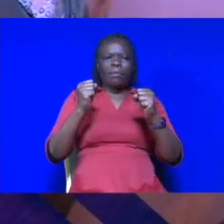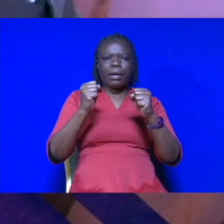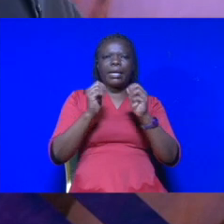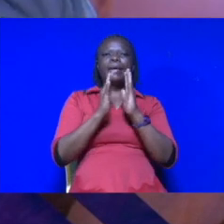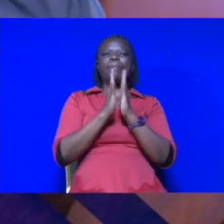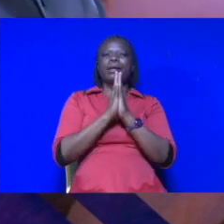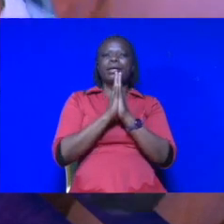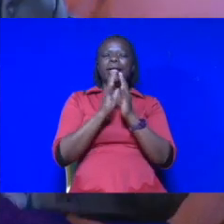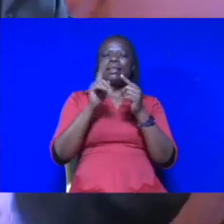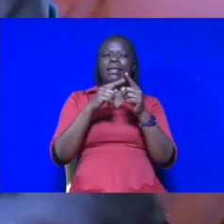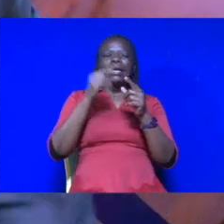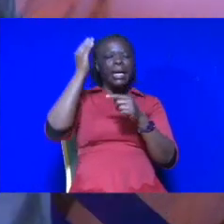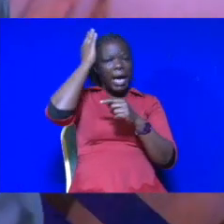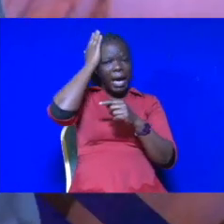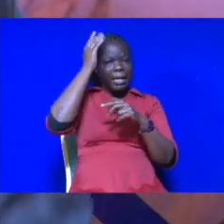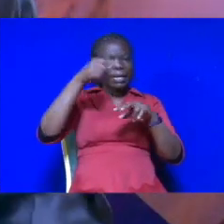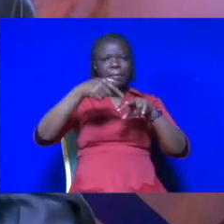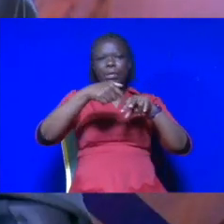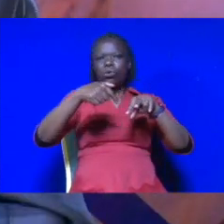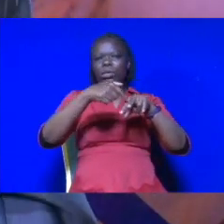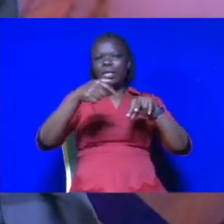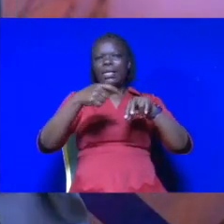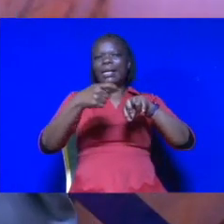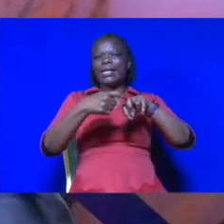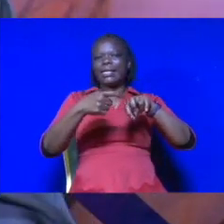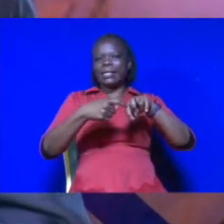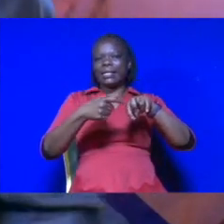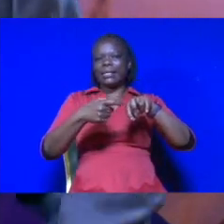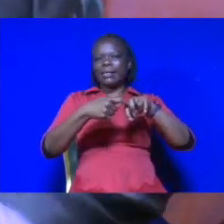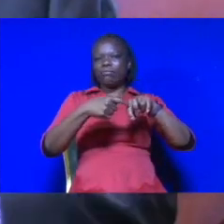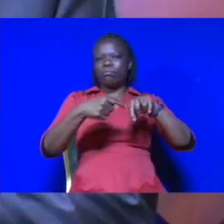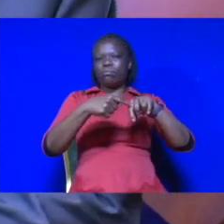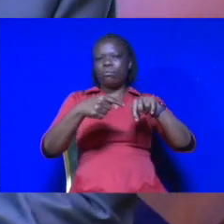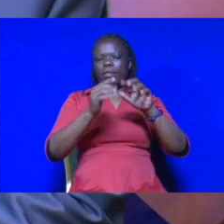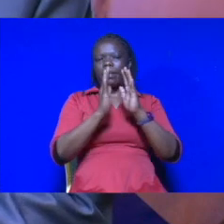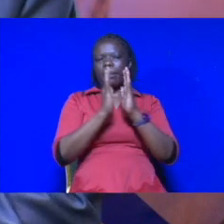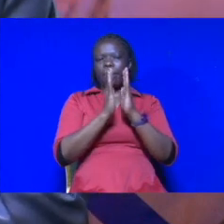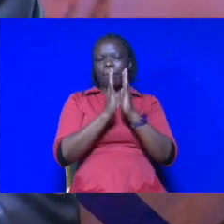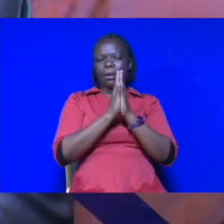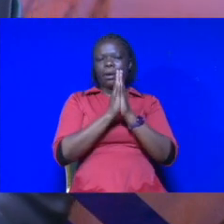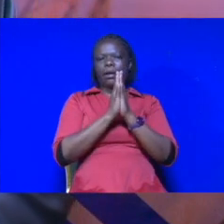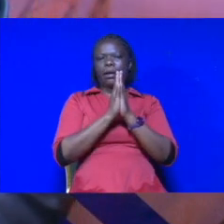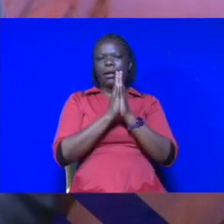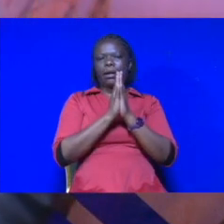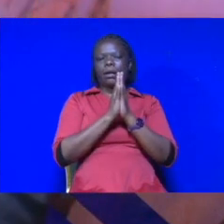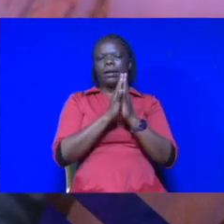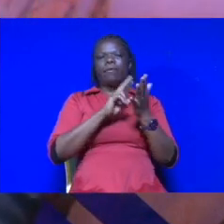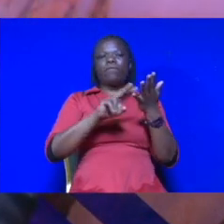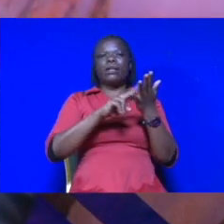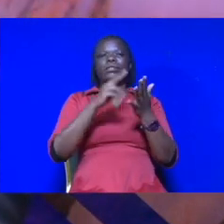Biblia inasema kaweka kichwa chake katikati ya magoti akaomba. Nasoma fungu la